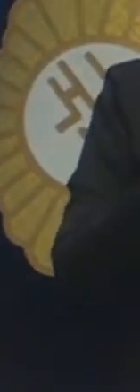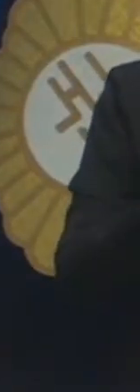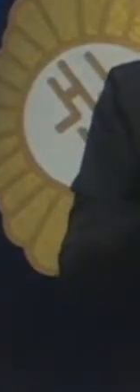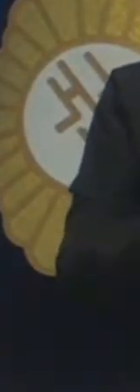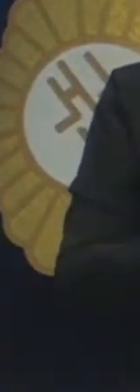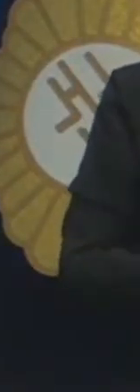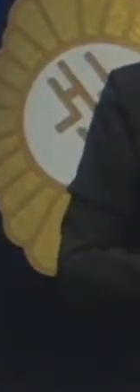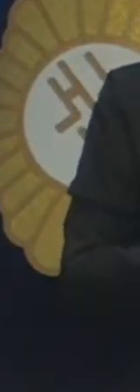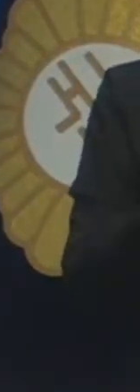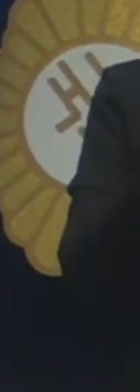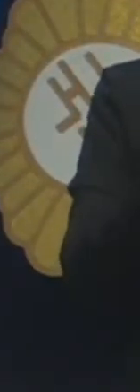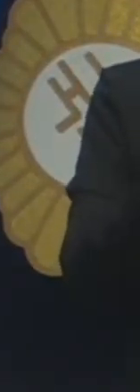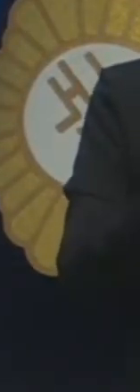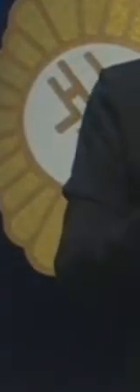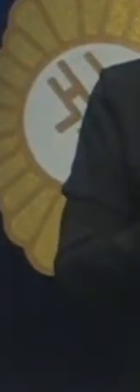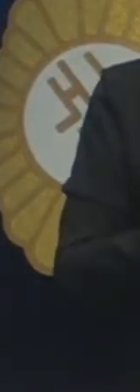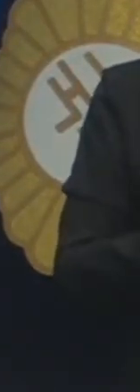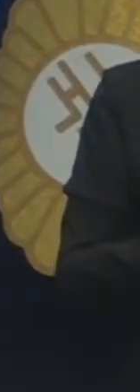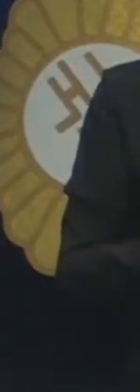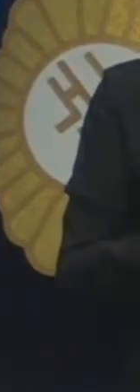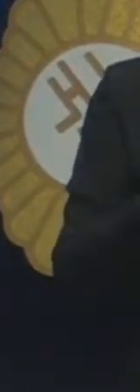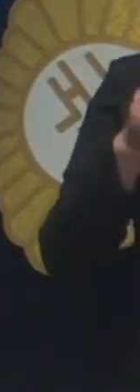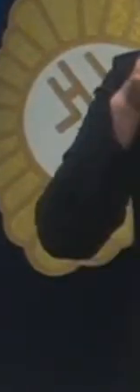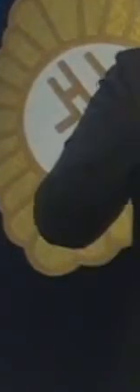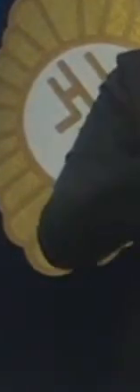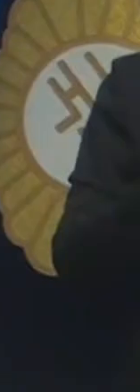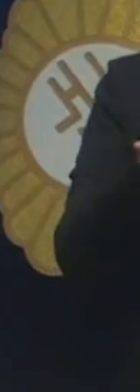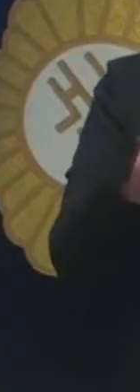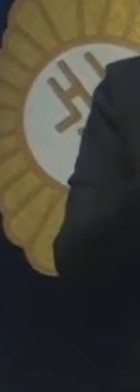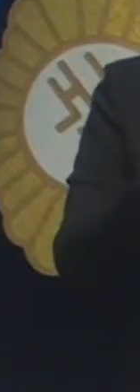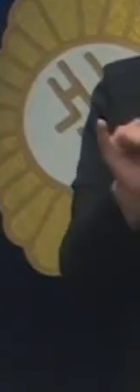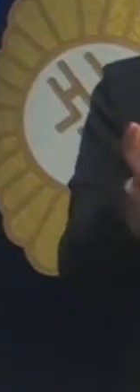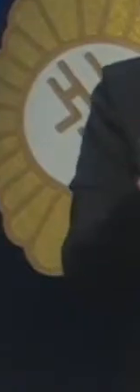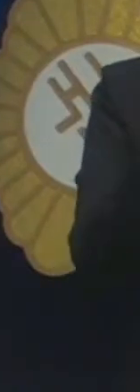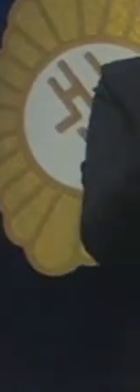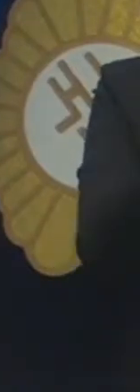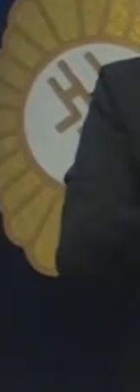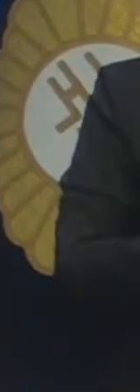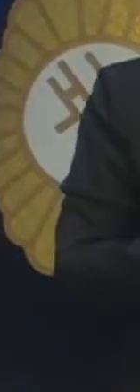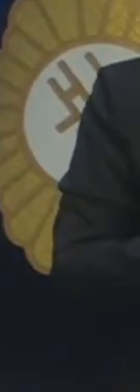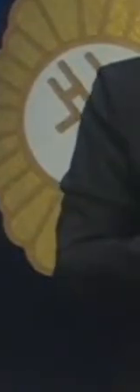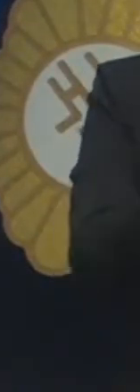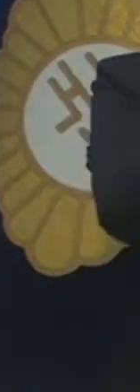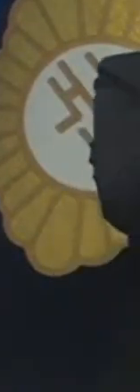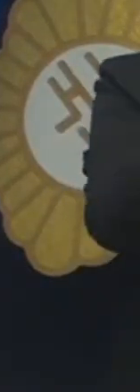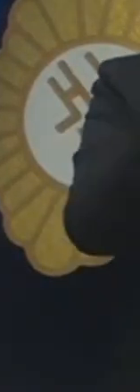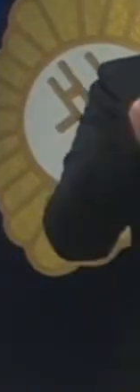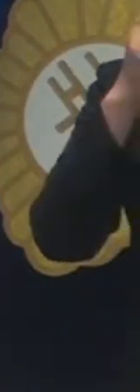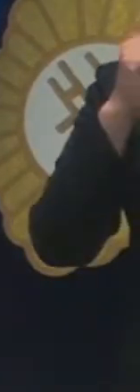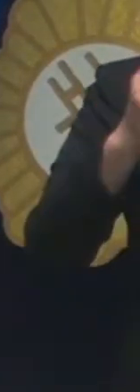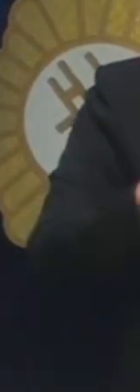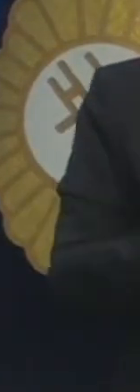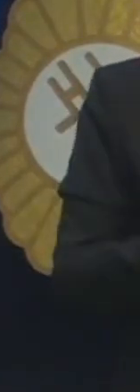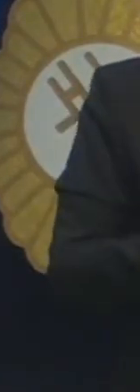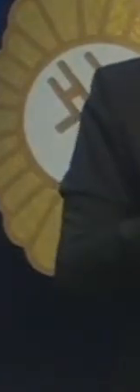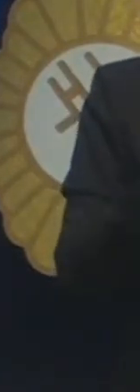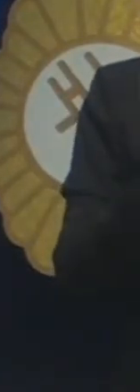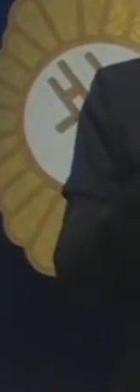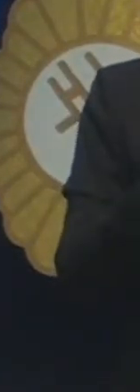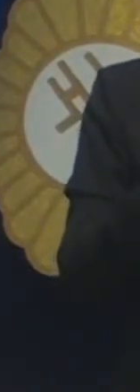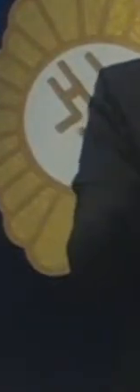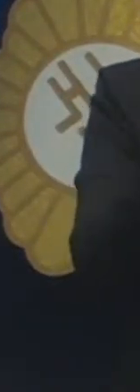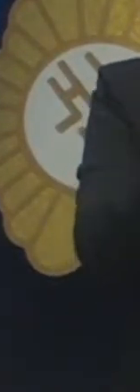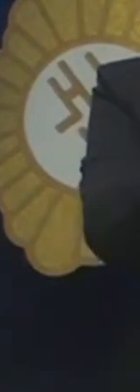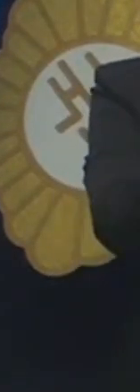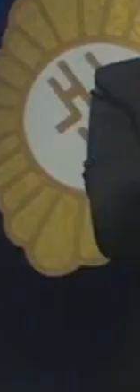안녕하십니까. 홈플러스 입점용주회 회장 김병국입니다. MBK 파트너스가 홈플러스를